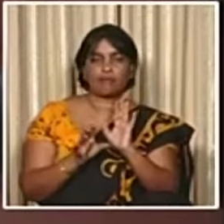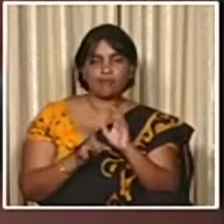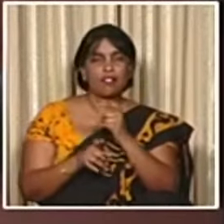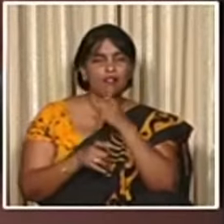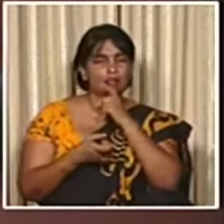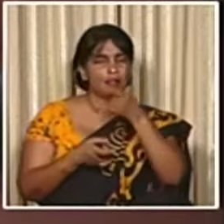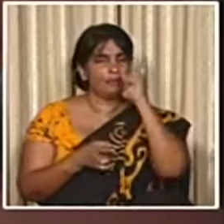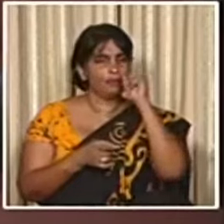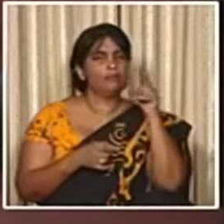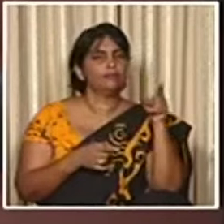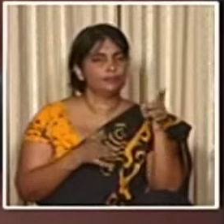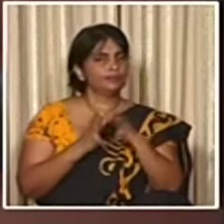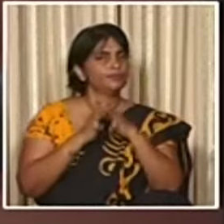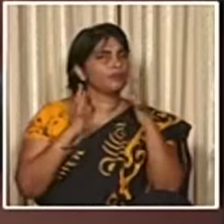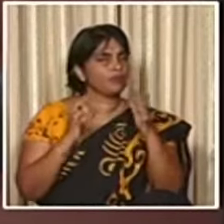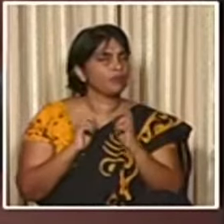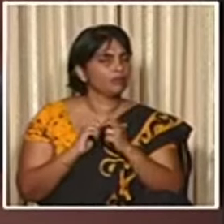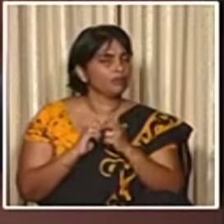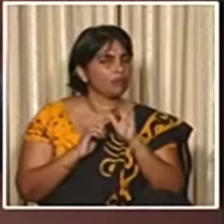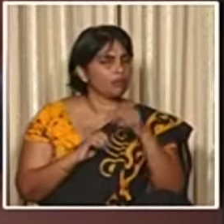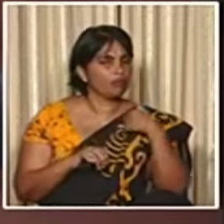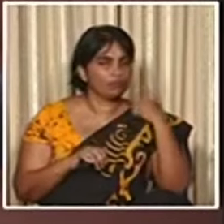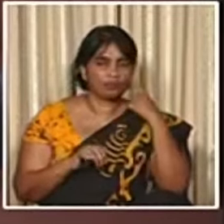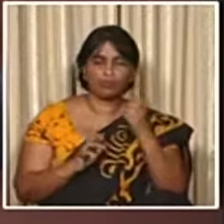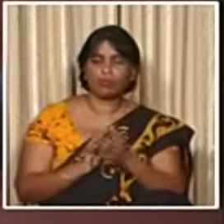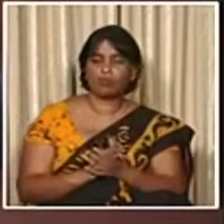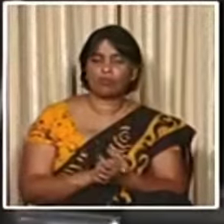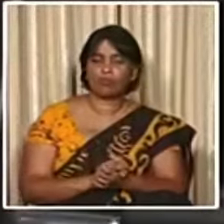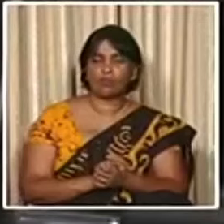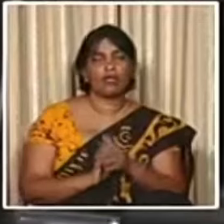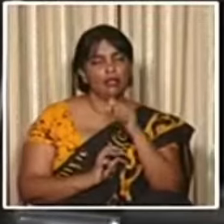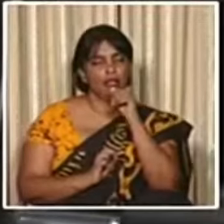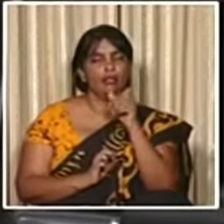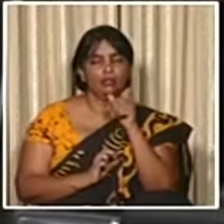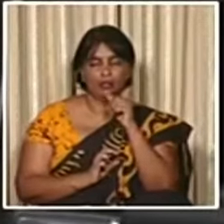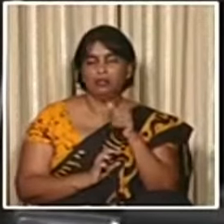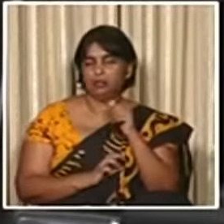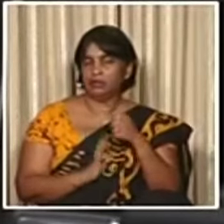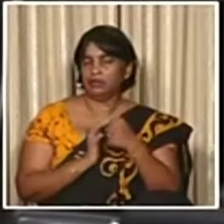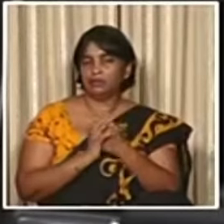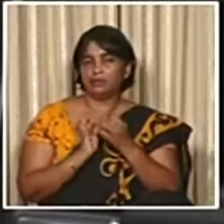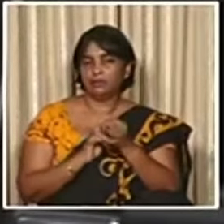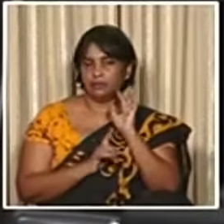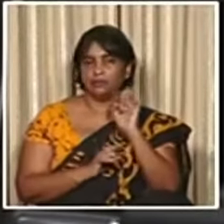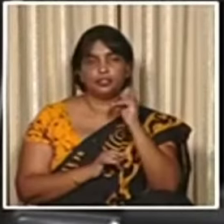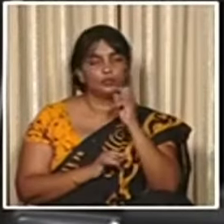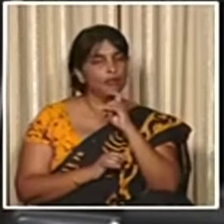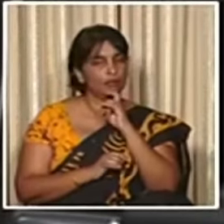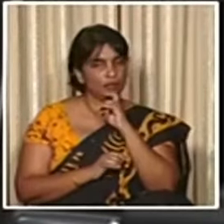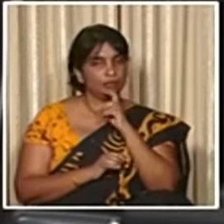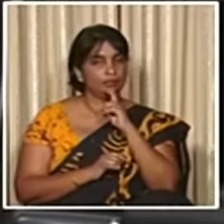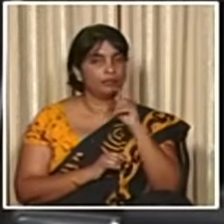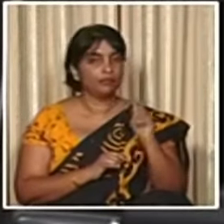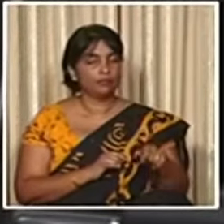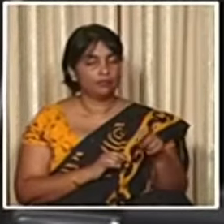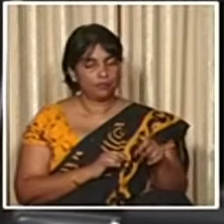නඩු ප්‍රමාද වීමේදී ඒකත් විශාල බලපෑමක් ඇති කරලා තියෙනකල මට හිතෙන්නේ. ඒක ඇත්ත. මේ ගරු සභාපතිතුමනි සමහර නඩු